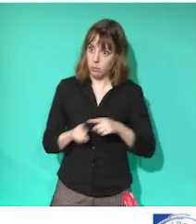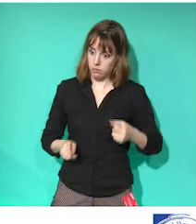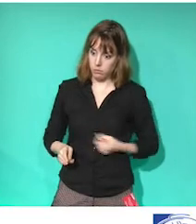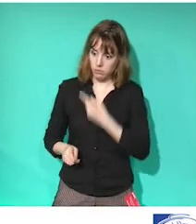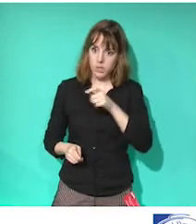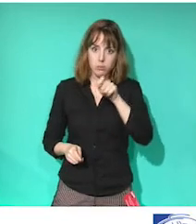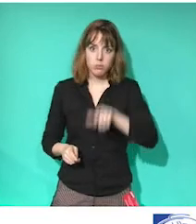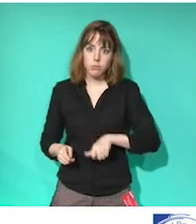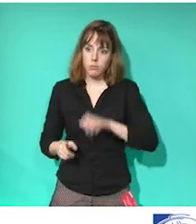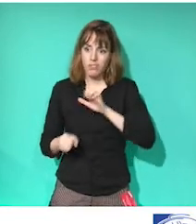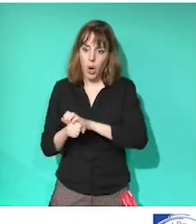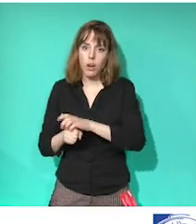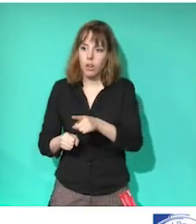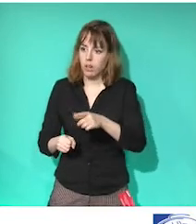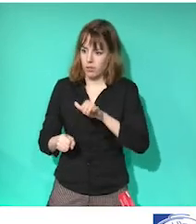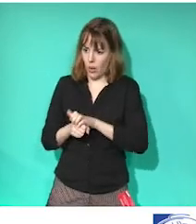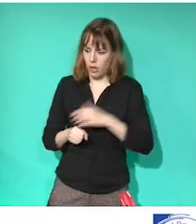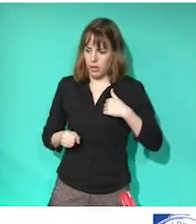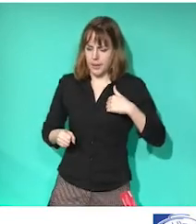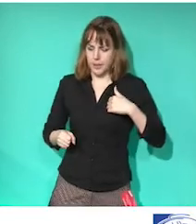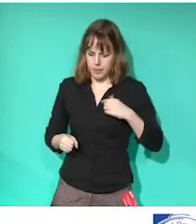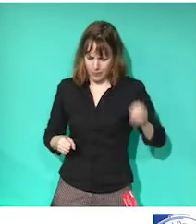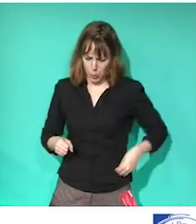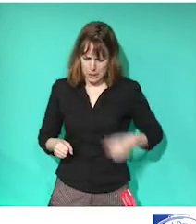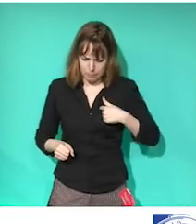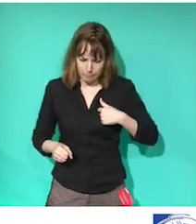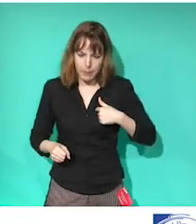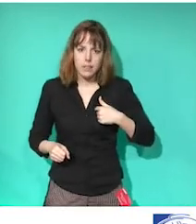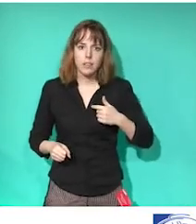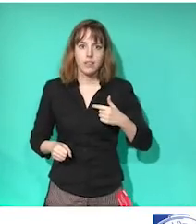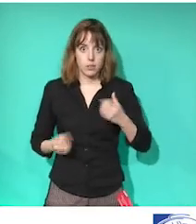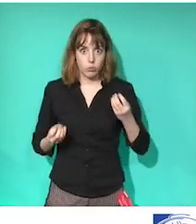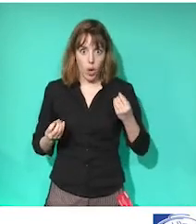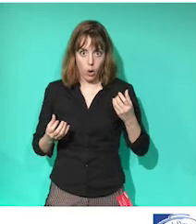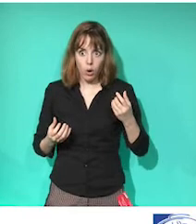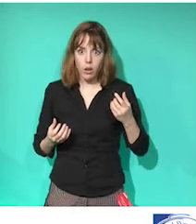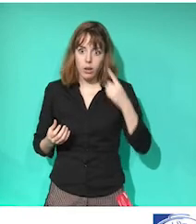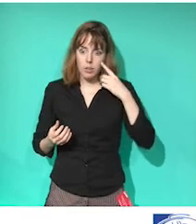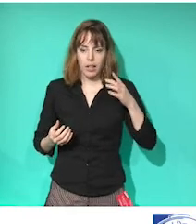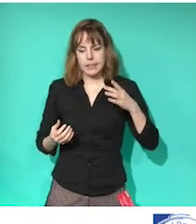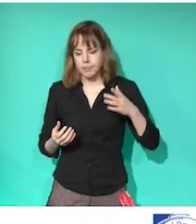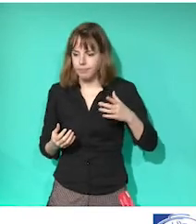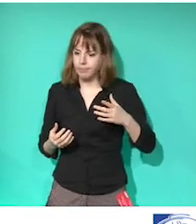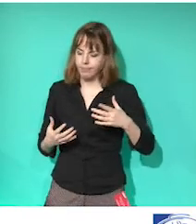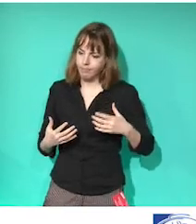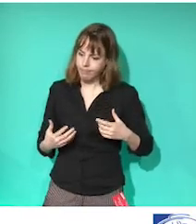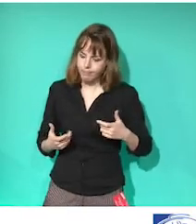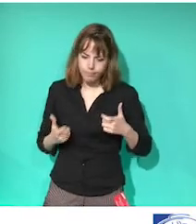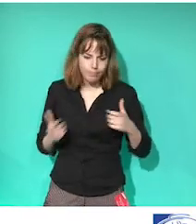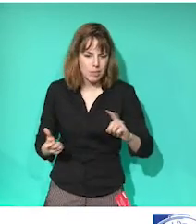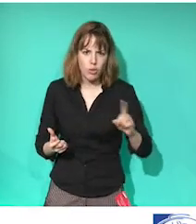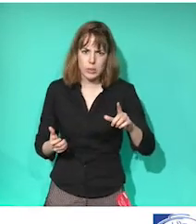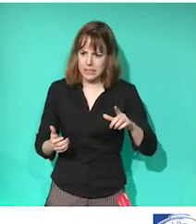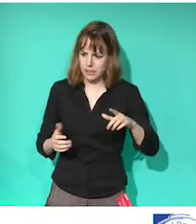viol pensent toujours que si elles ont été violées, c'est de leur faute, et parce qu'elles étaient au mauvais endroit et au mauvais moment, et que leur